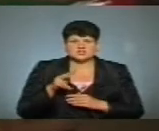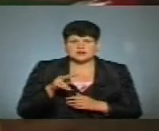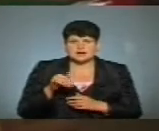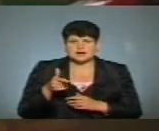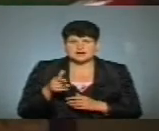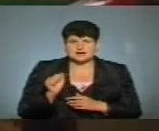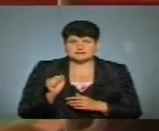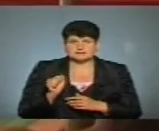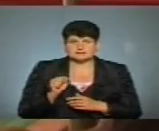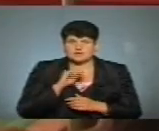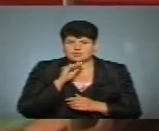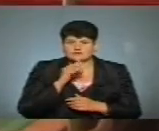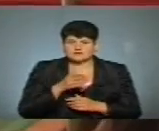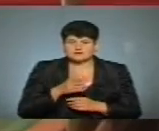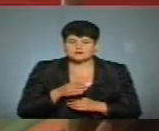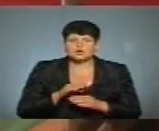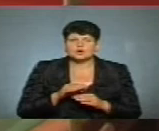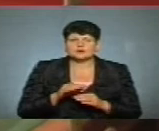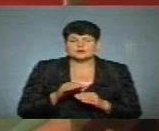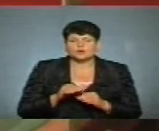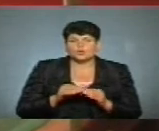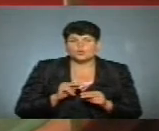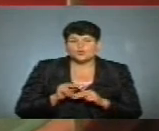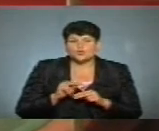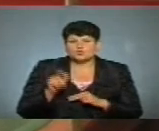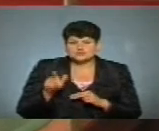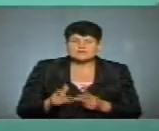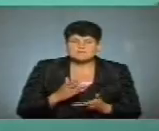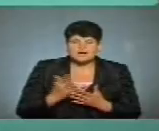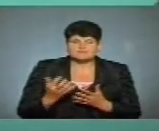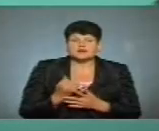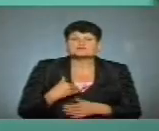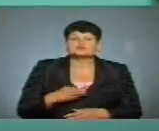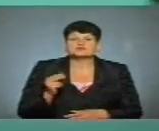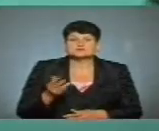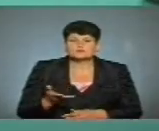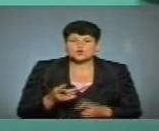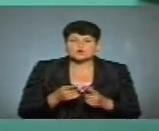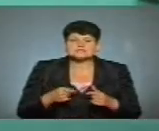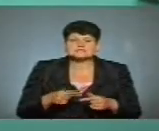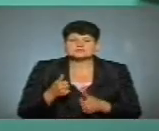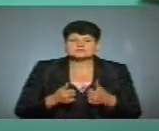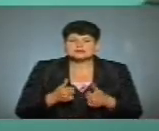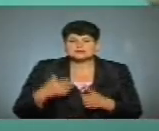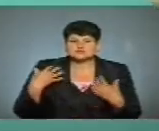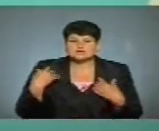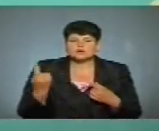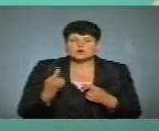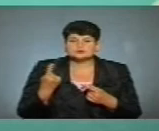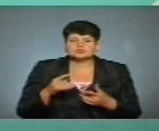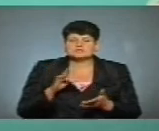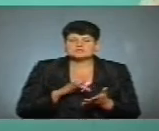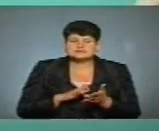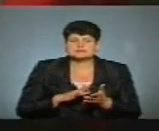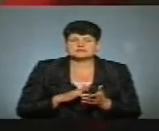Це рівень професіонала. Учень має вигравати. Чекайте, а на що він тоді вчиться? Організатор змагань, начальник обласного центру «Інваспорту»